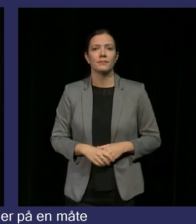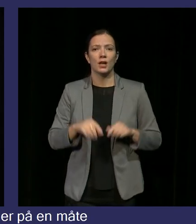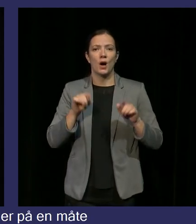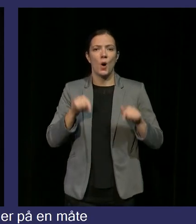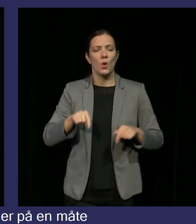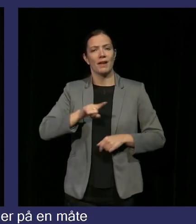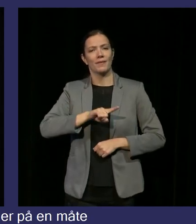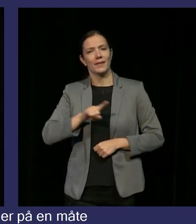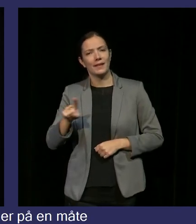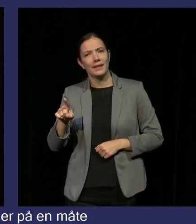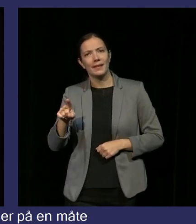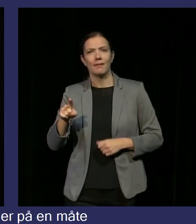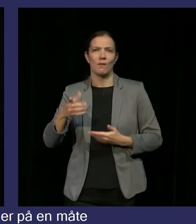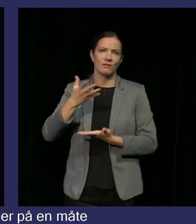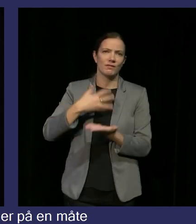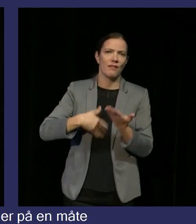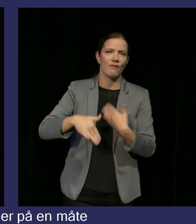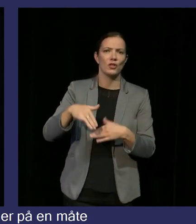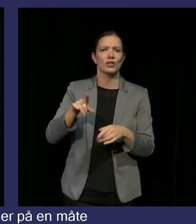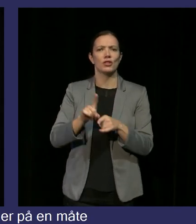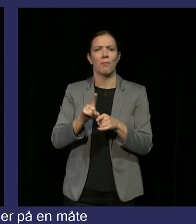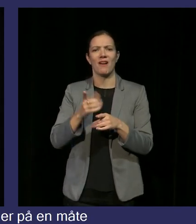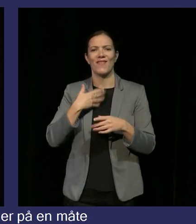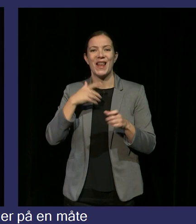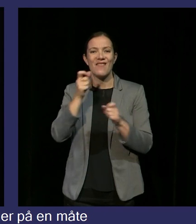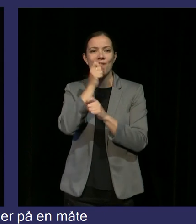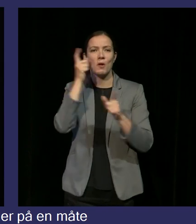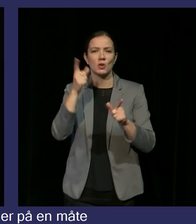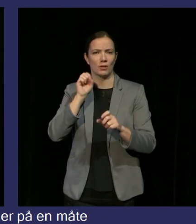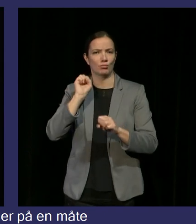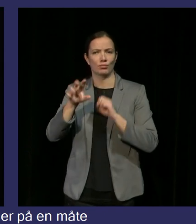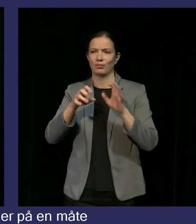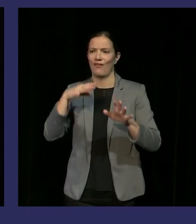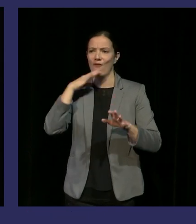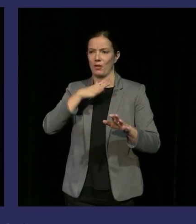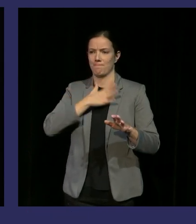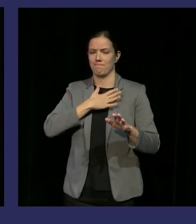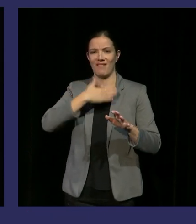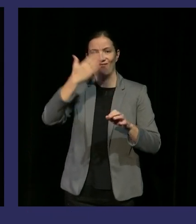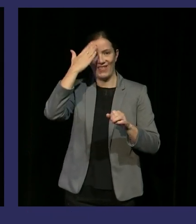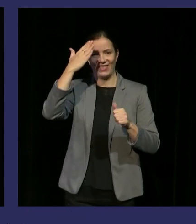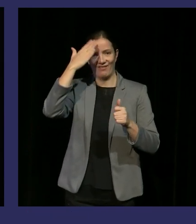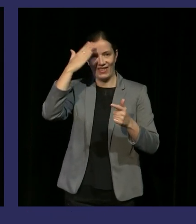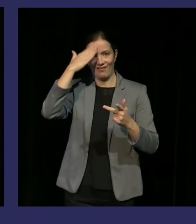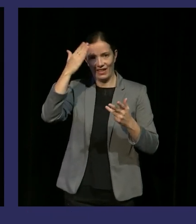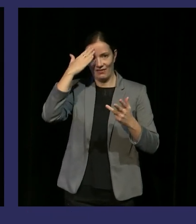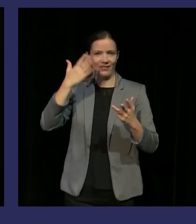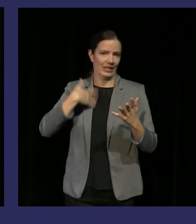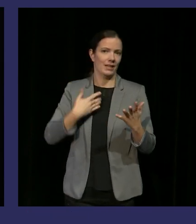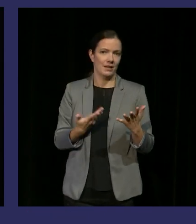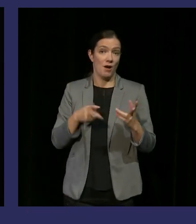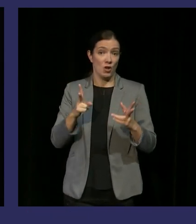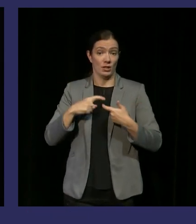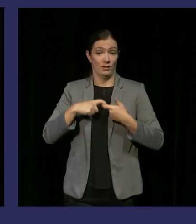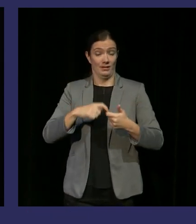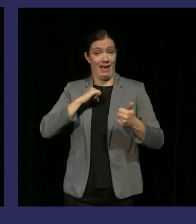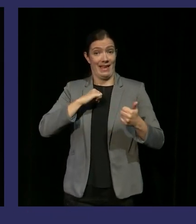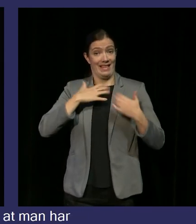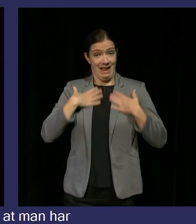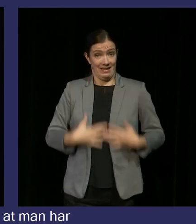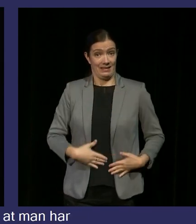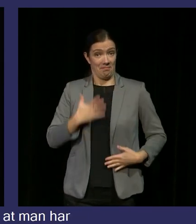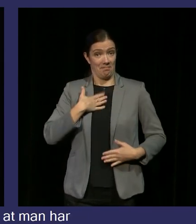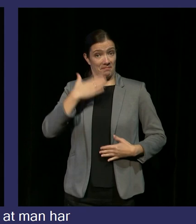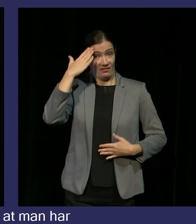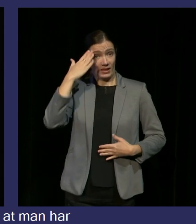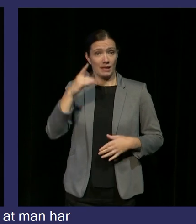tid og i et samfunn som på en måte veldig sånn informasjonspreget. Folk vil gjerne vite mest mulig, gjerne om sin egen helse.